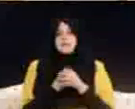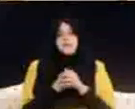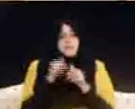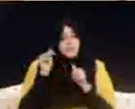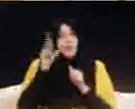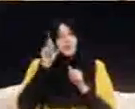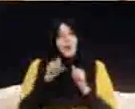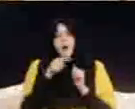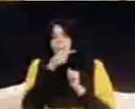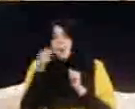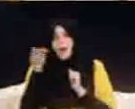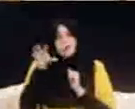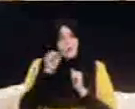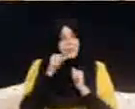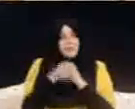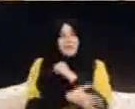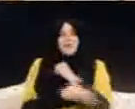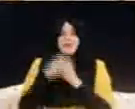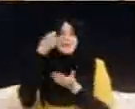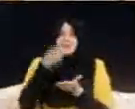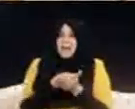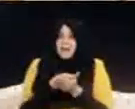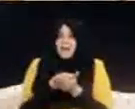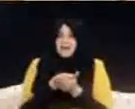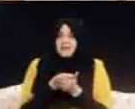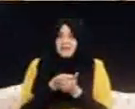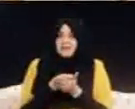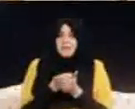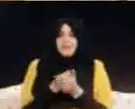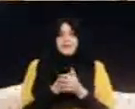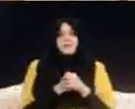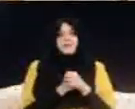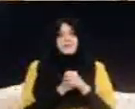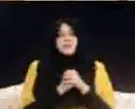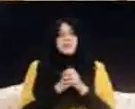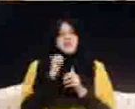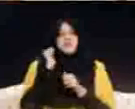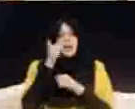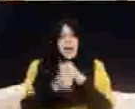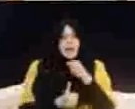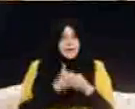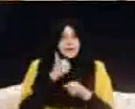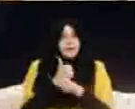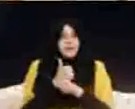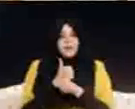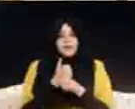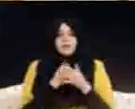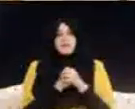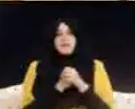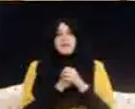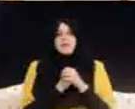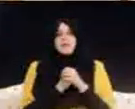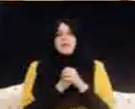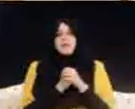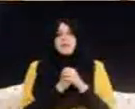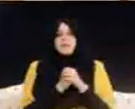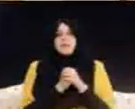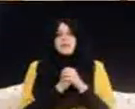الزكاة، يخضع للزكاة في كل عام عند حوالان